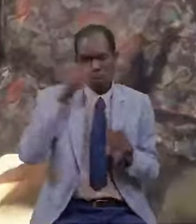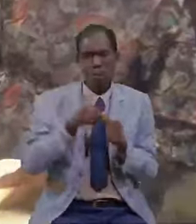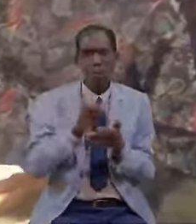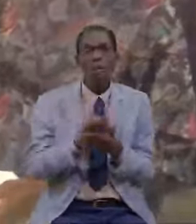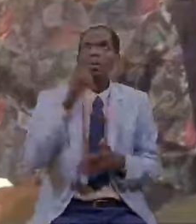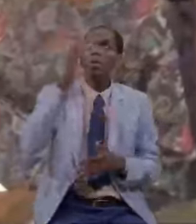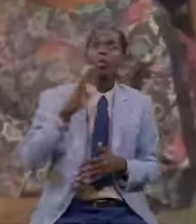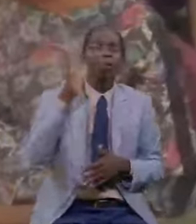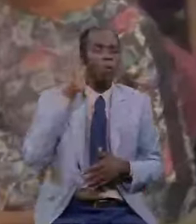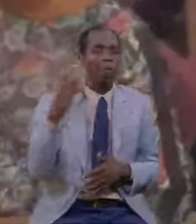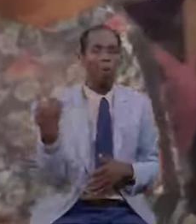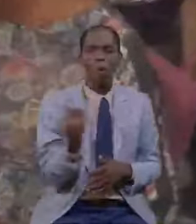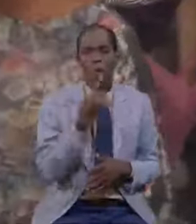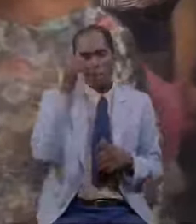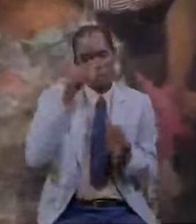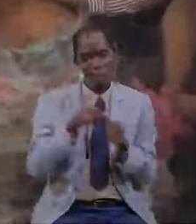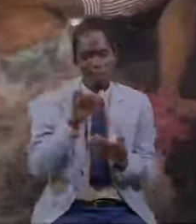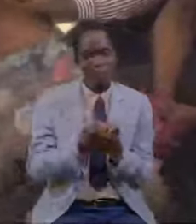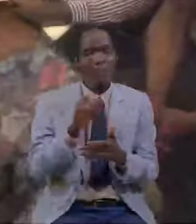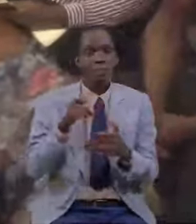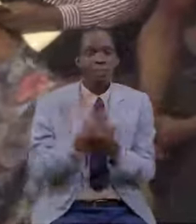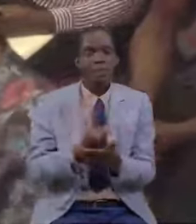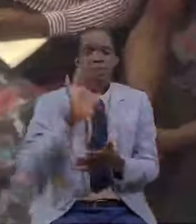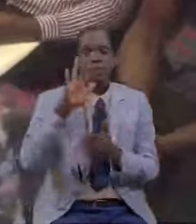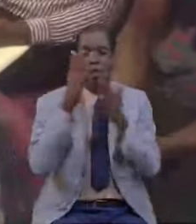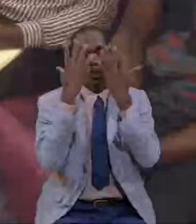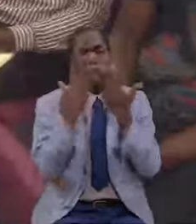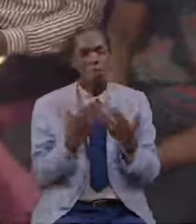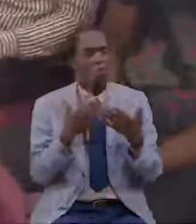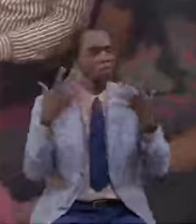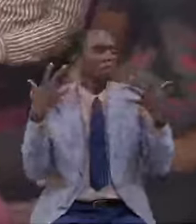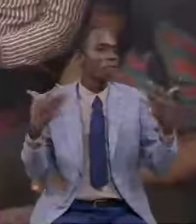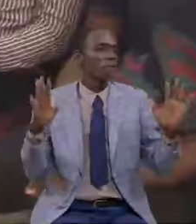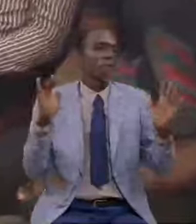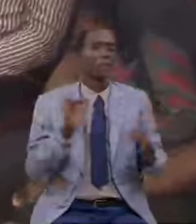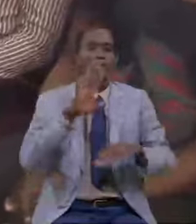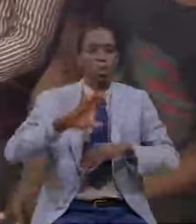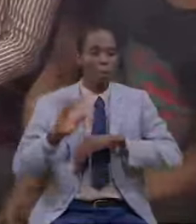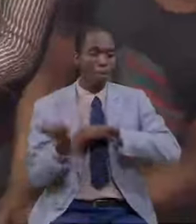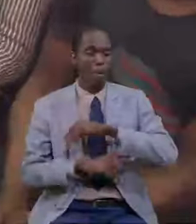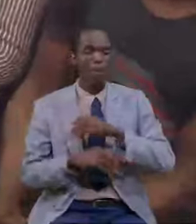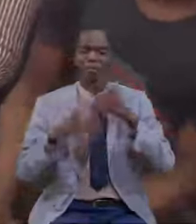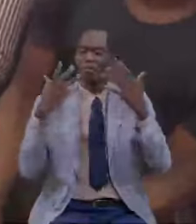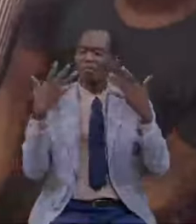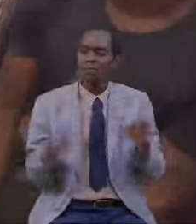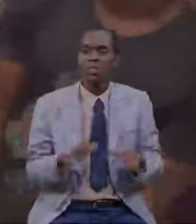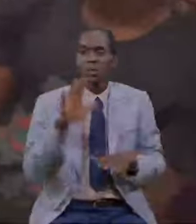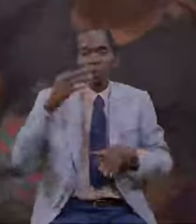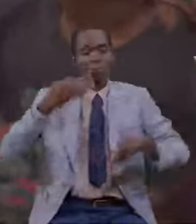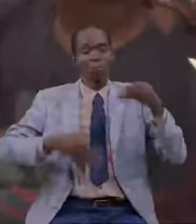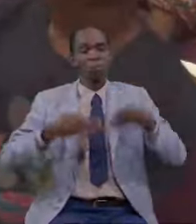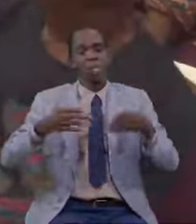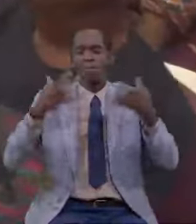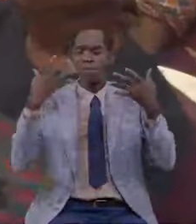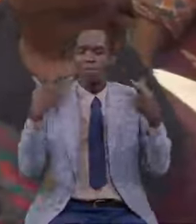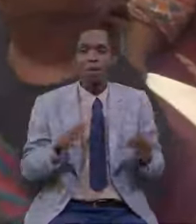se souvenir de cela. Votre tristesse a pris fin. La peine contre vous a pris fin. La condamnation a pris